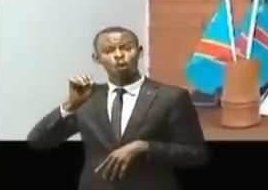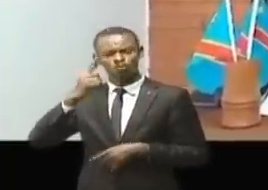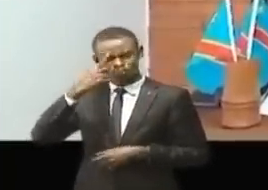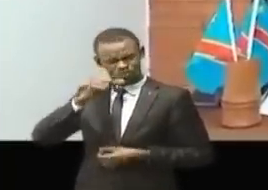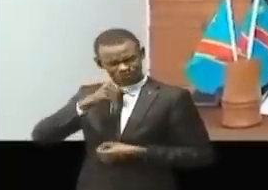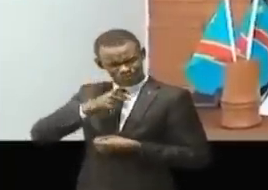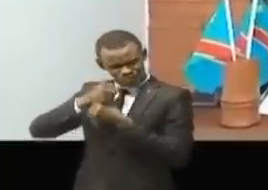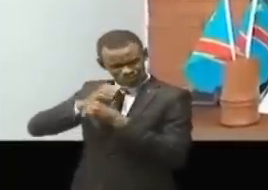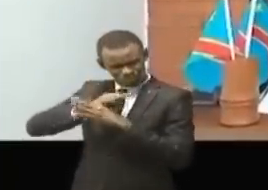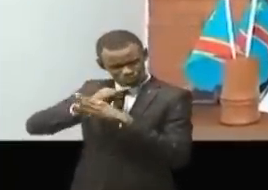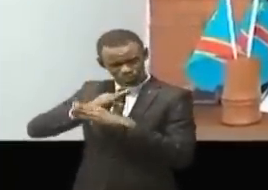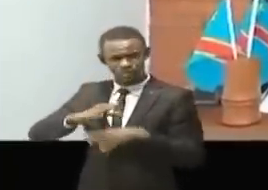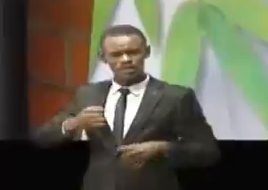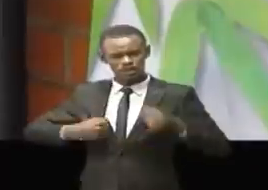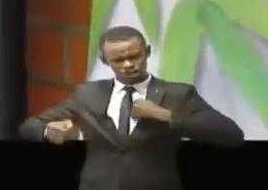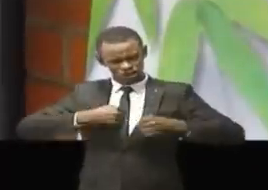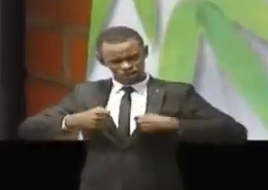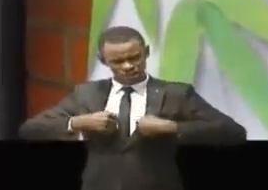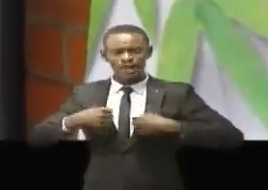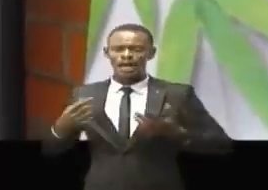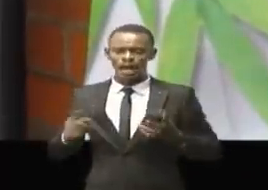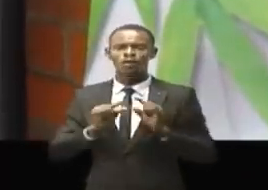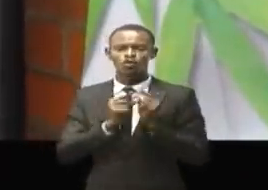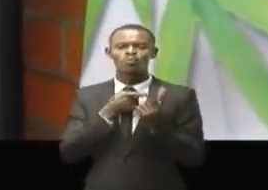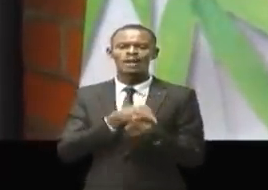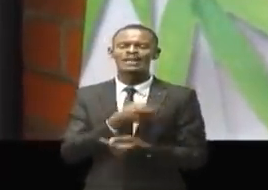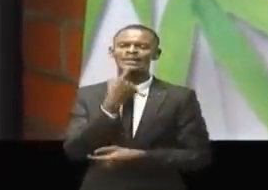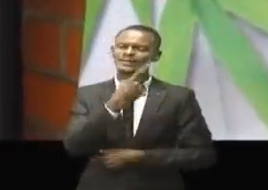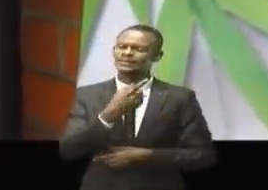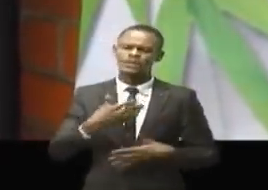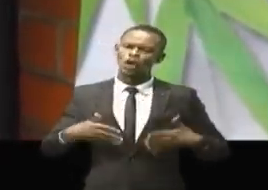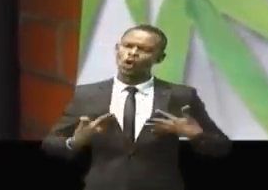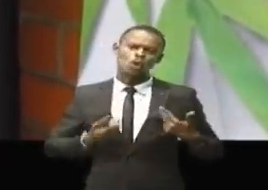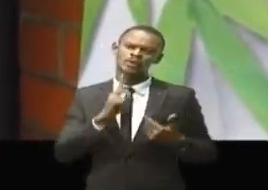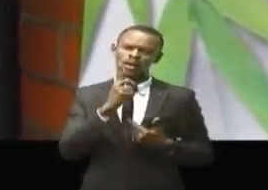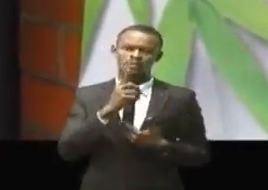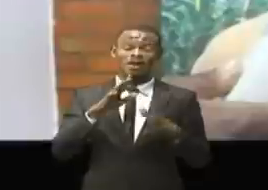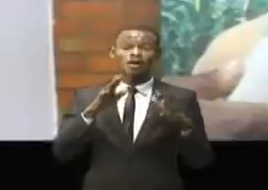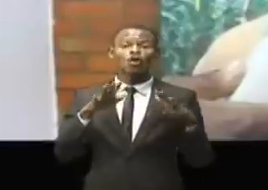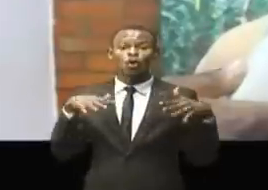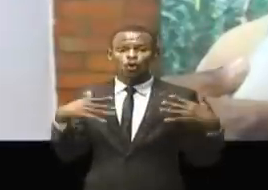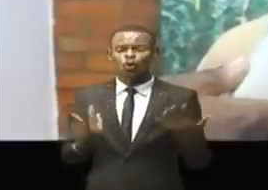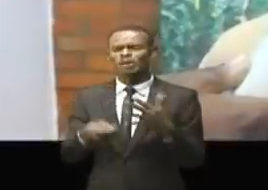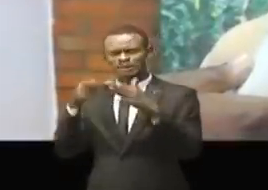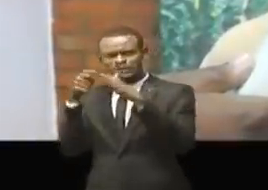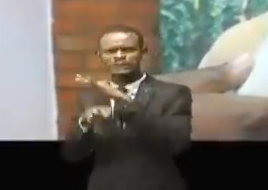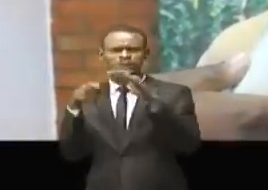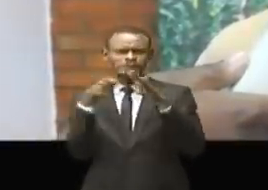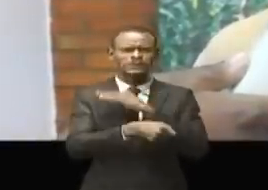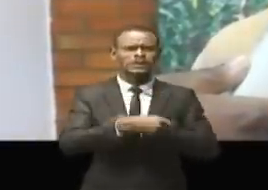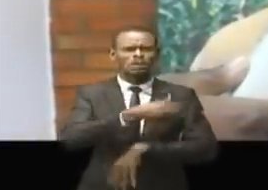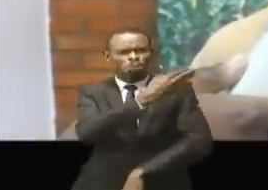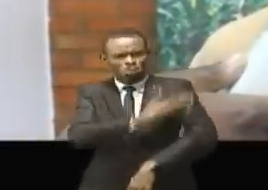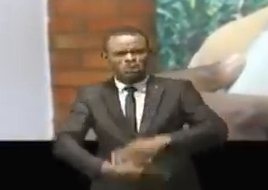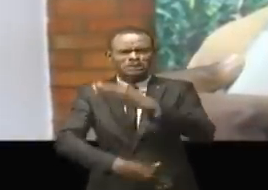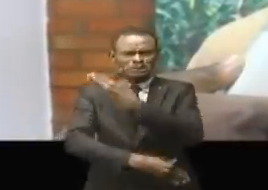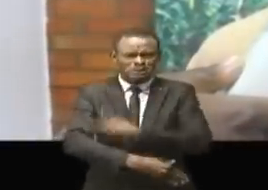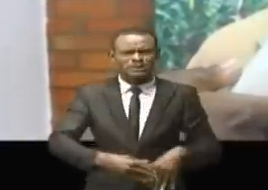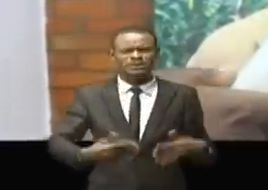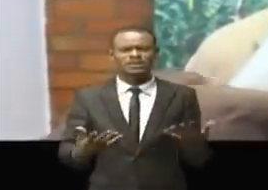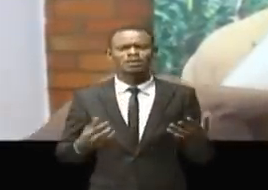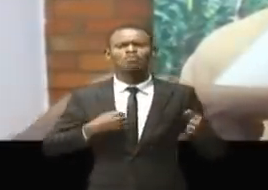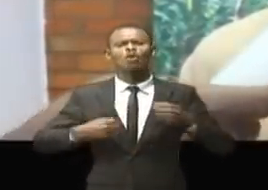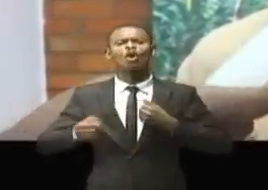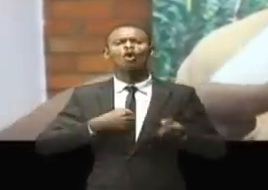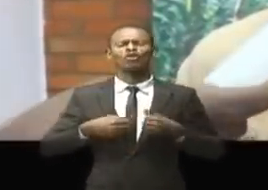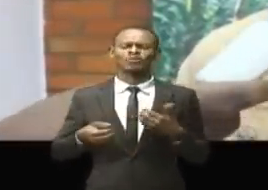internationale, ABC déplore les dégâts causés par ces violences. Depuis le début du mois de juin,